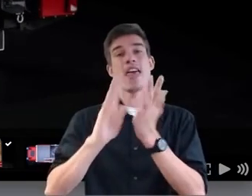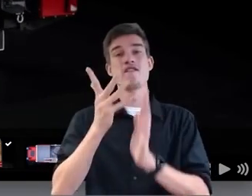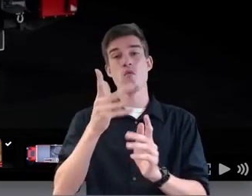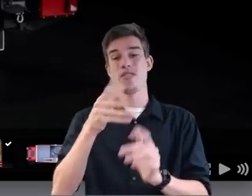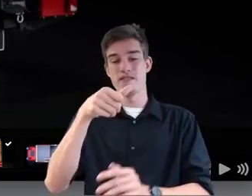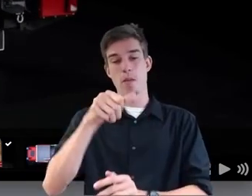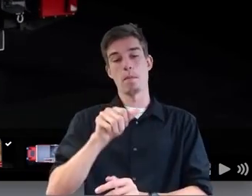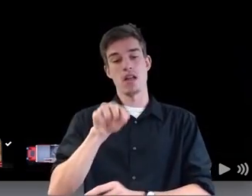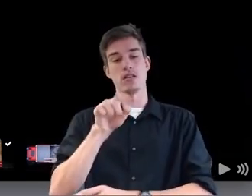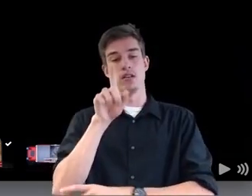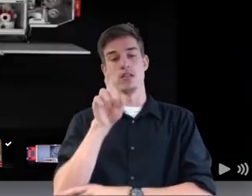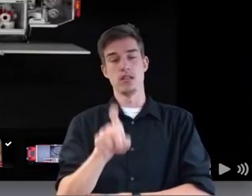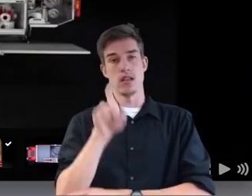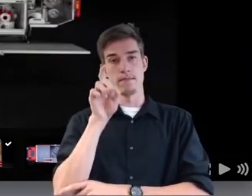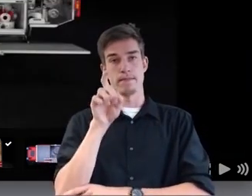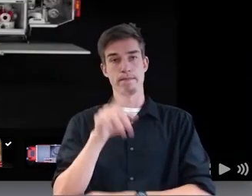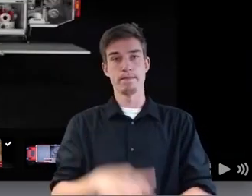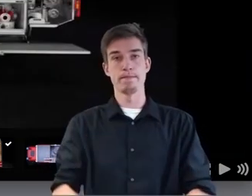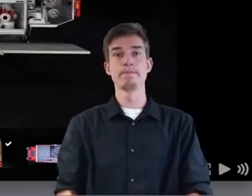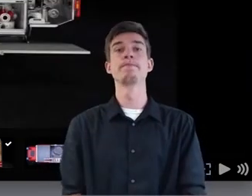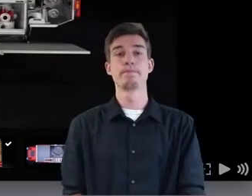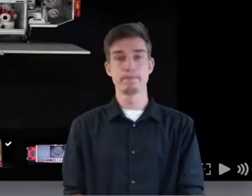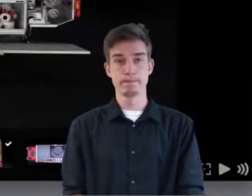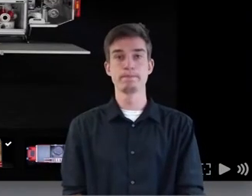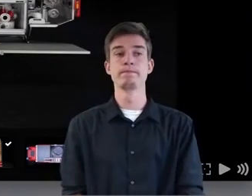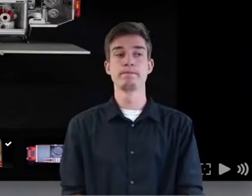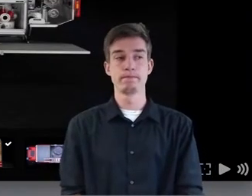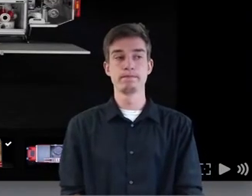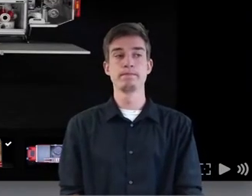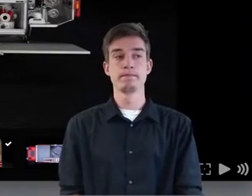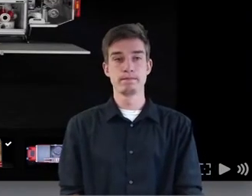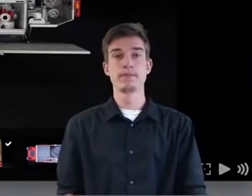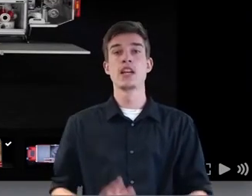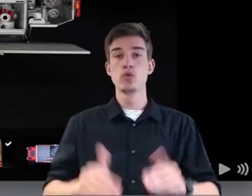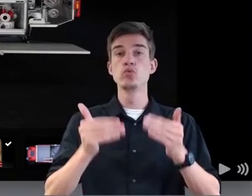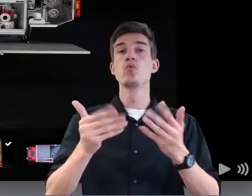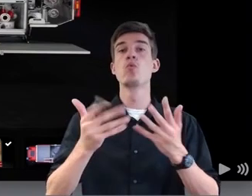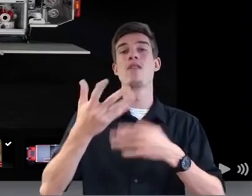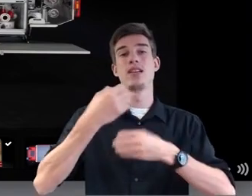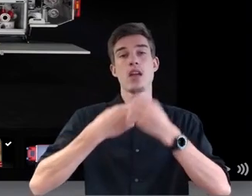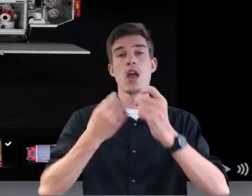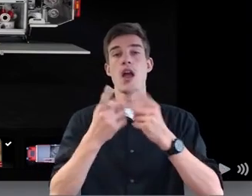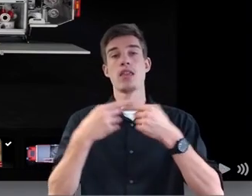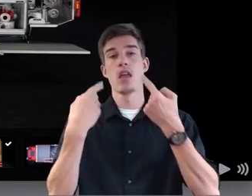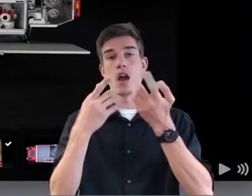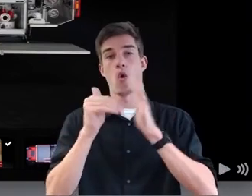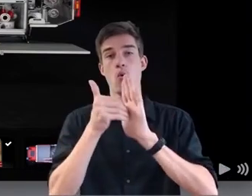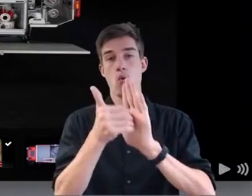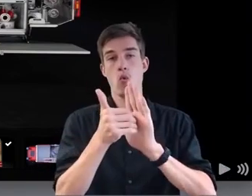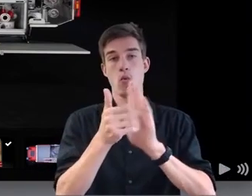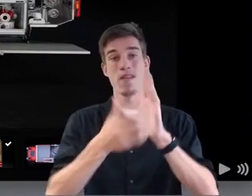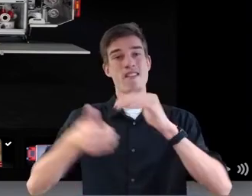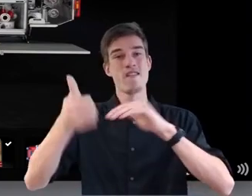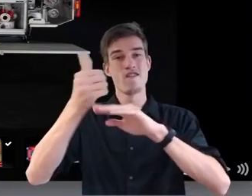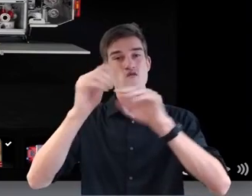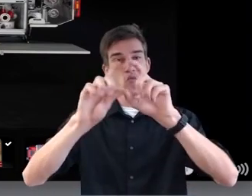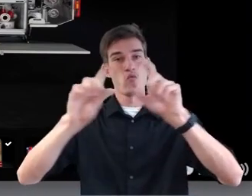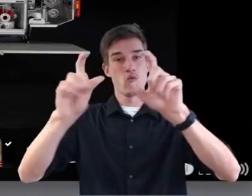die Fahrzeugseite, genau, anklicken. Dort den ersten Geräteraum, direkt hinter dem Führerhaus